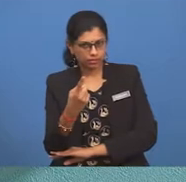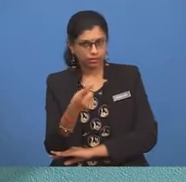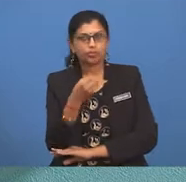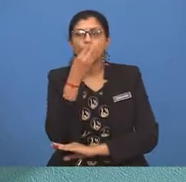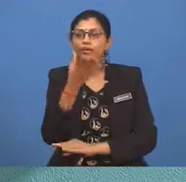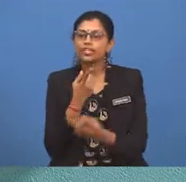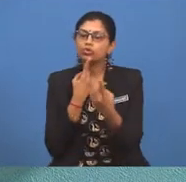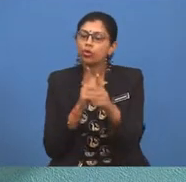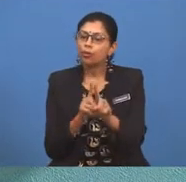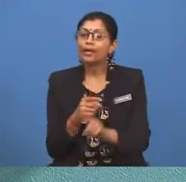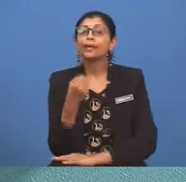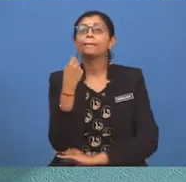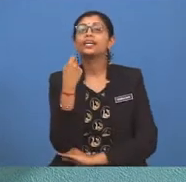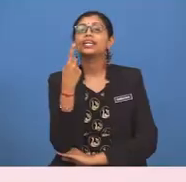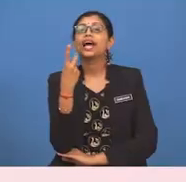Soalannya adalah,